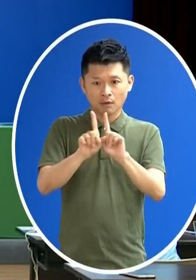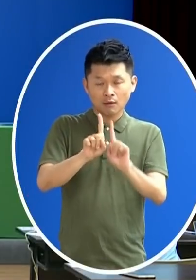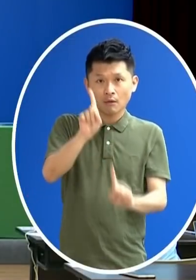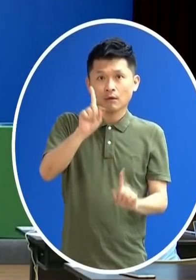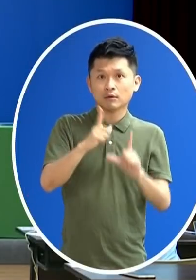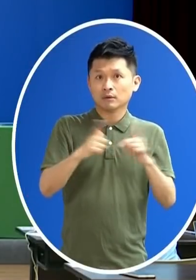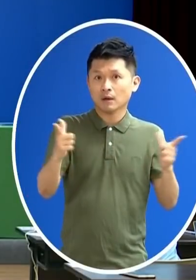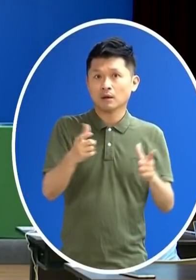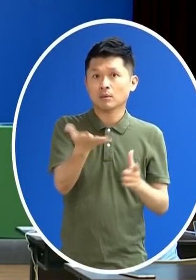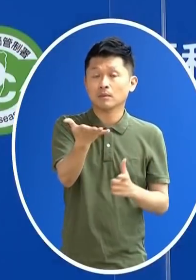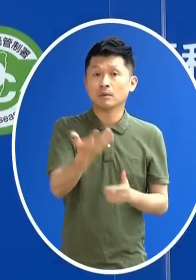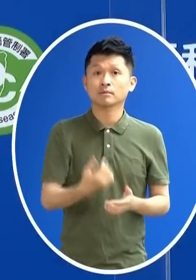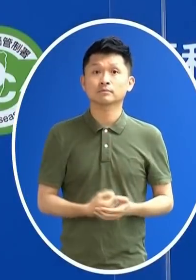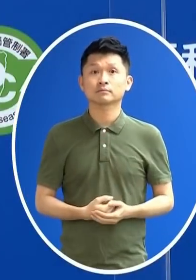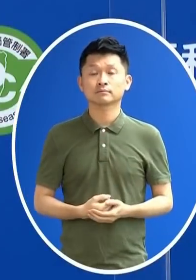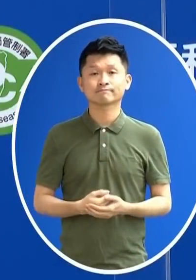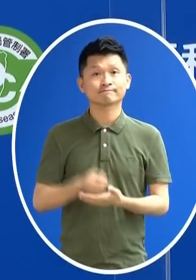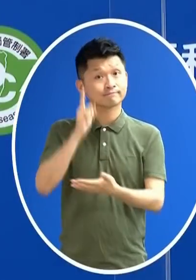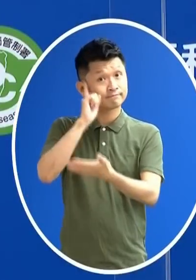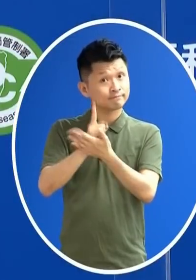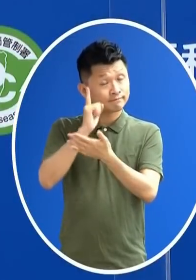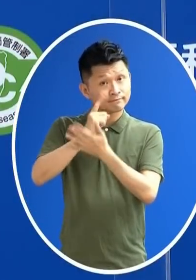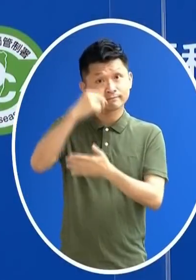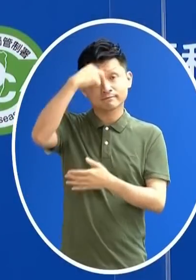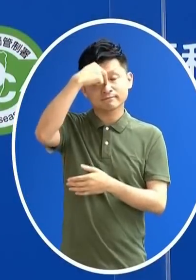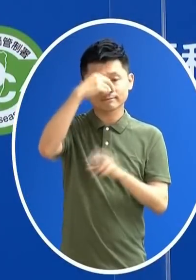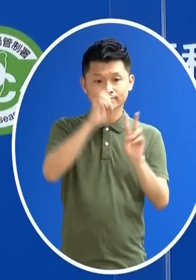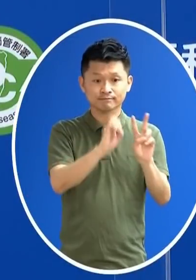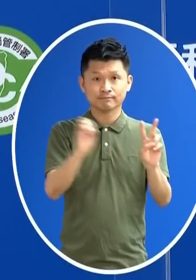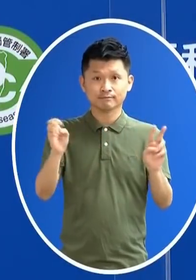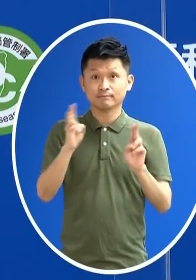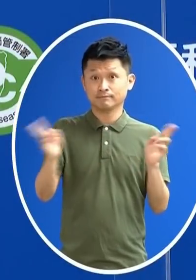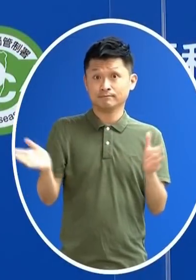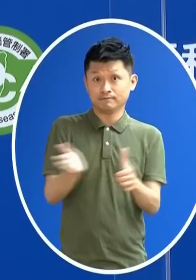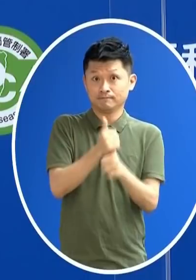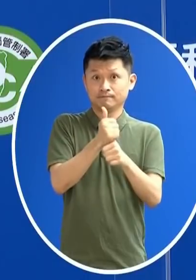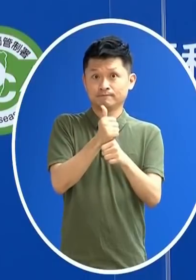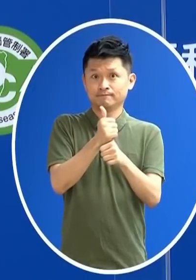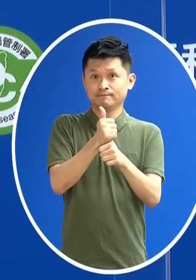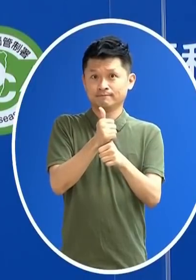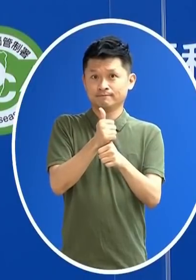么大？谢谢。 每天下午2点，指挥中心都会将这个